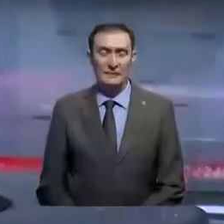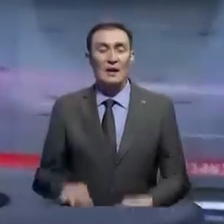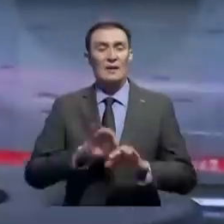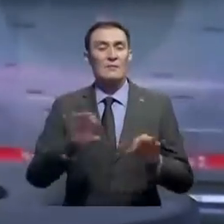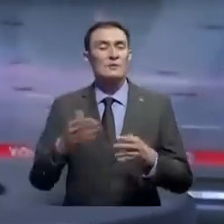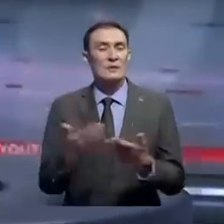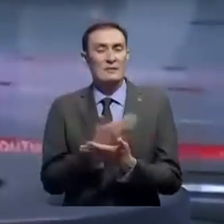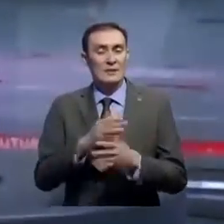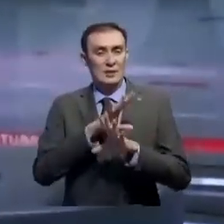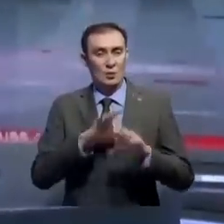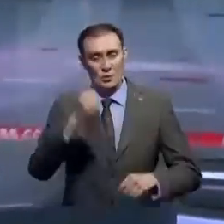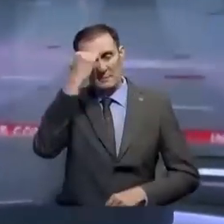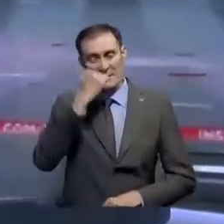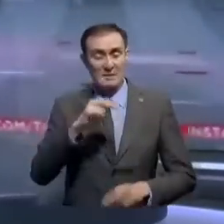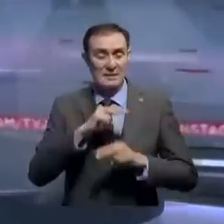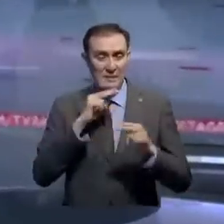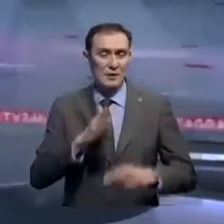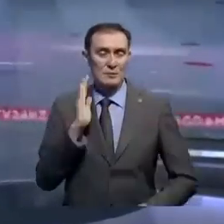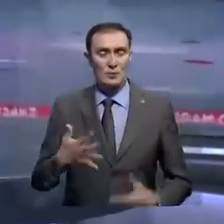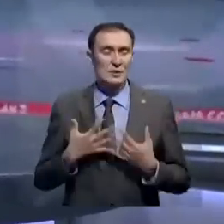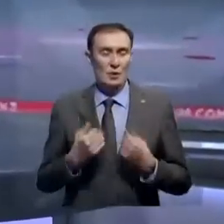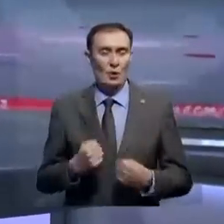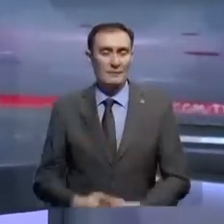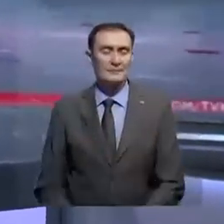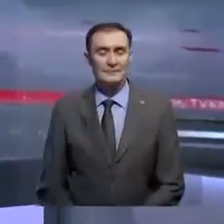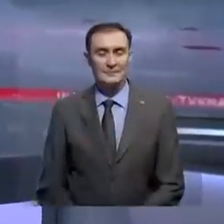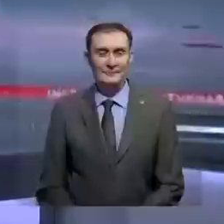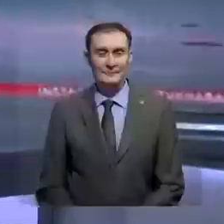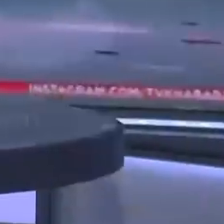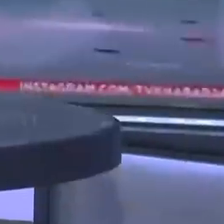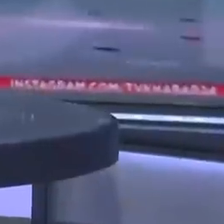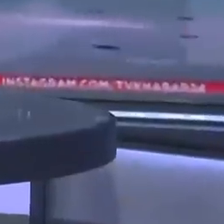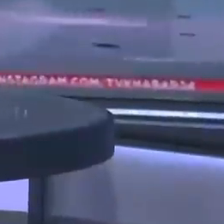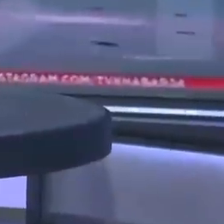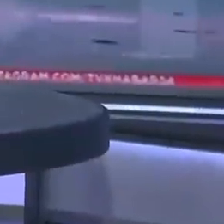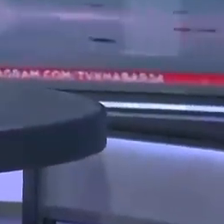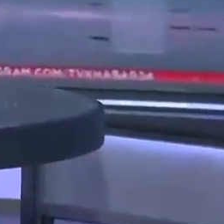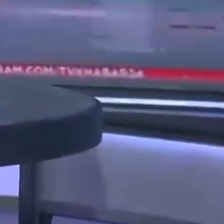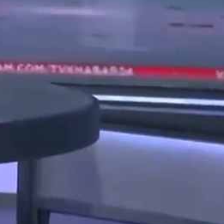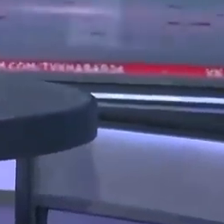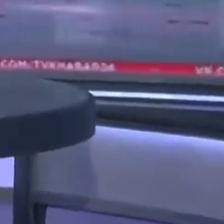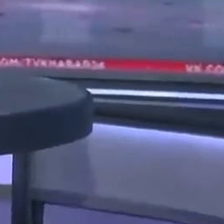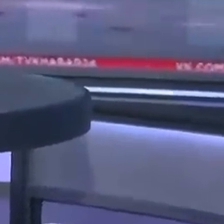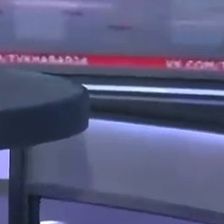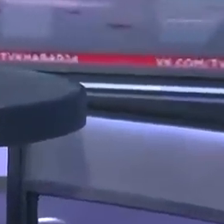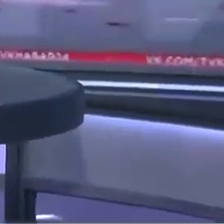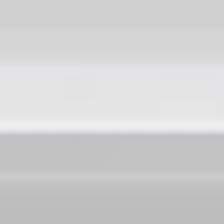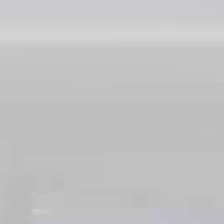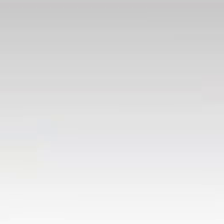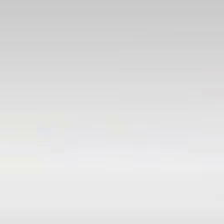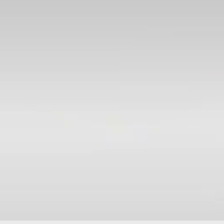и на этом пока все оставайтесь на Хабар 24 следите за актуальными новостями в стране и в мире